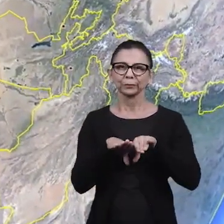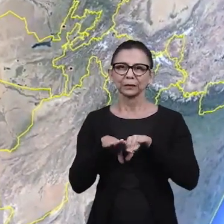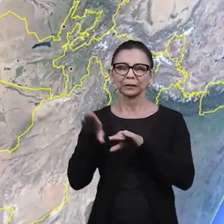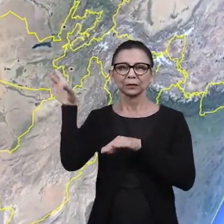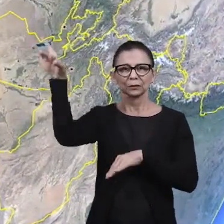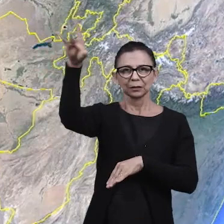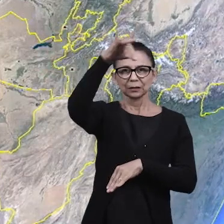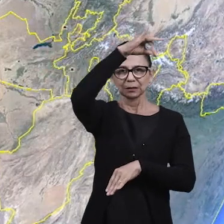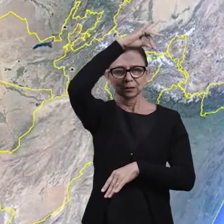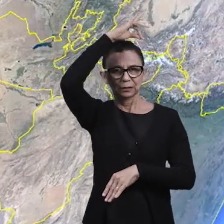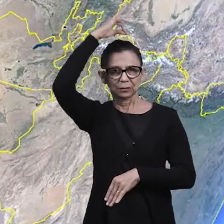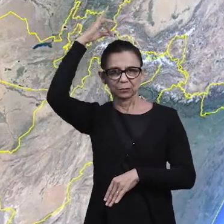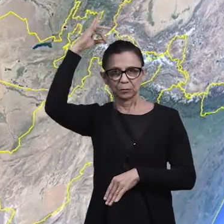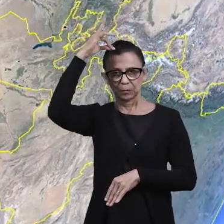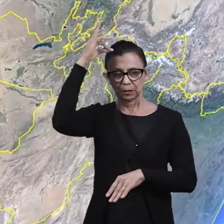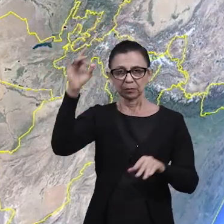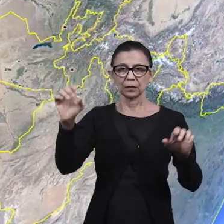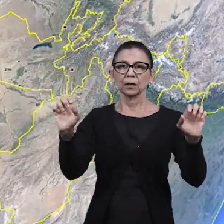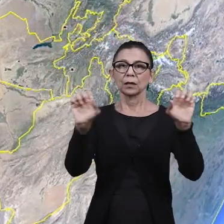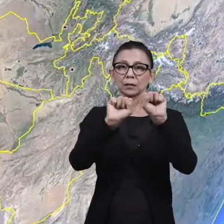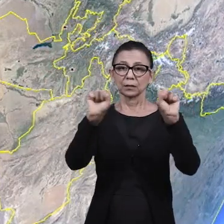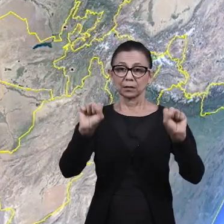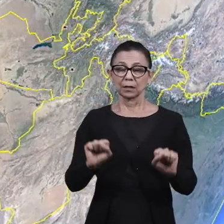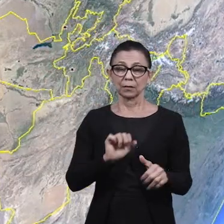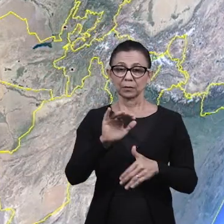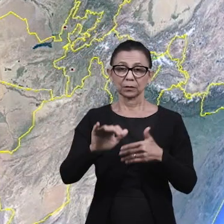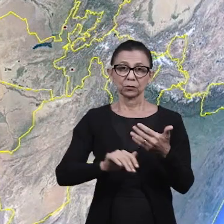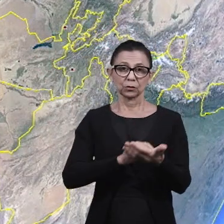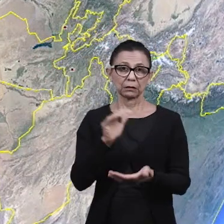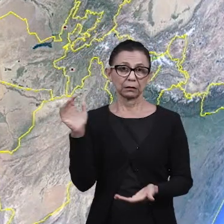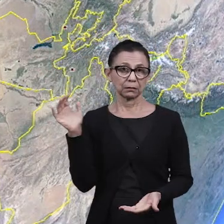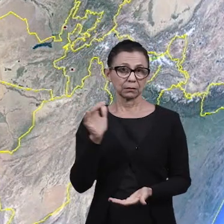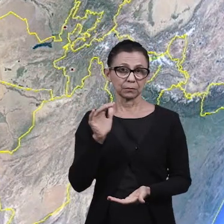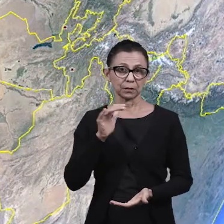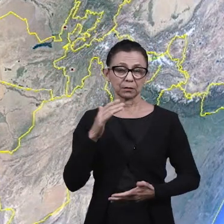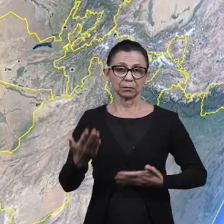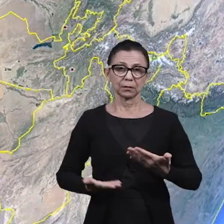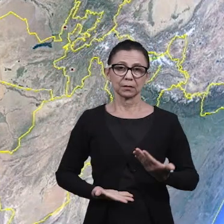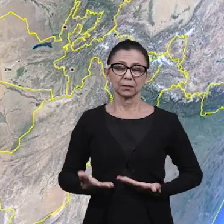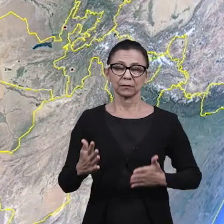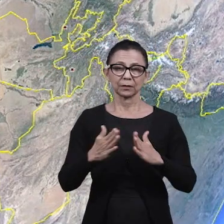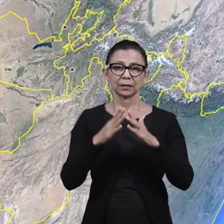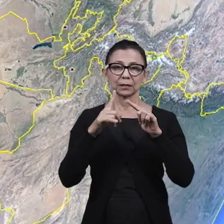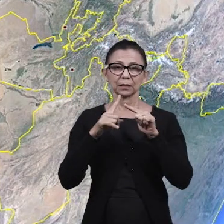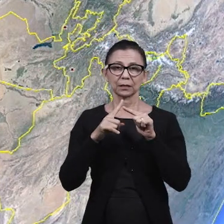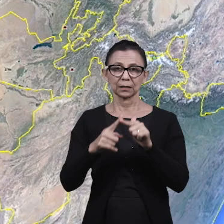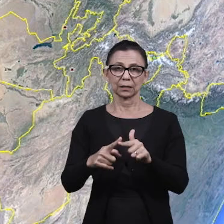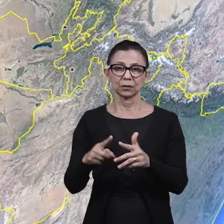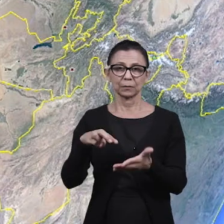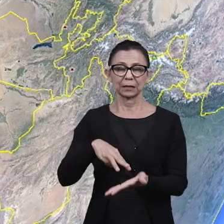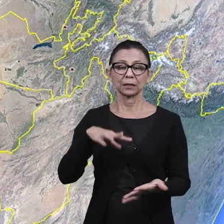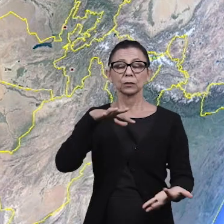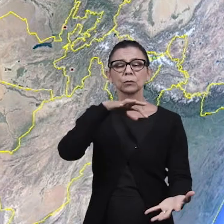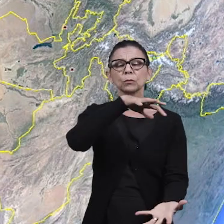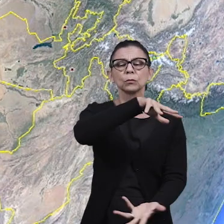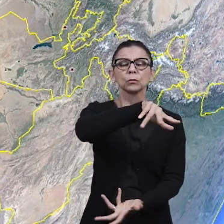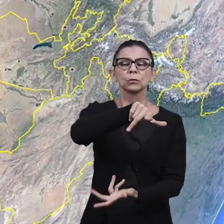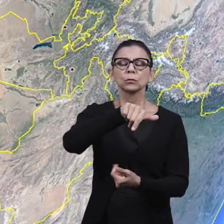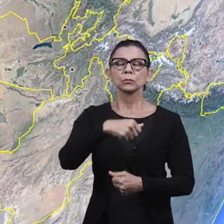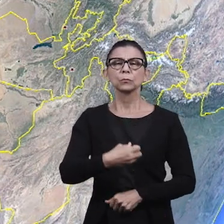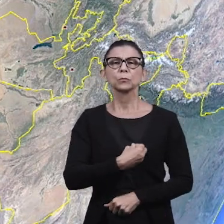esprit. À travers le système de transmission, les membres de l'Église chrétienne Maranatha de toute la